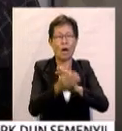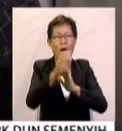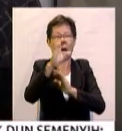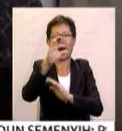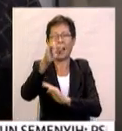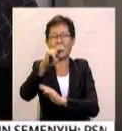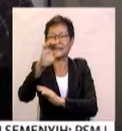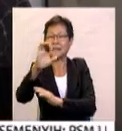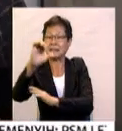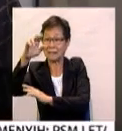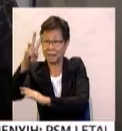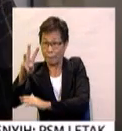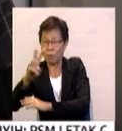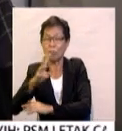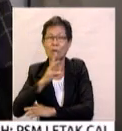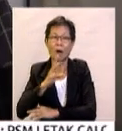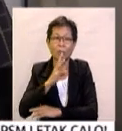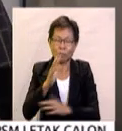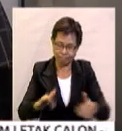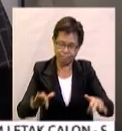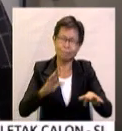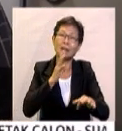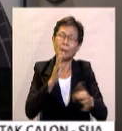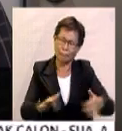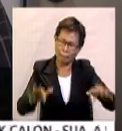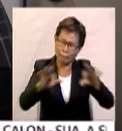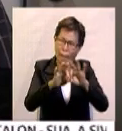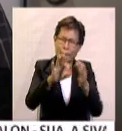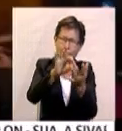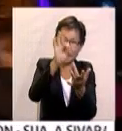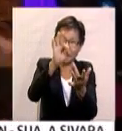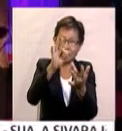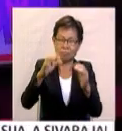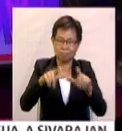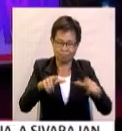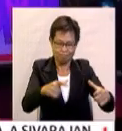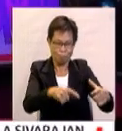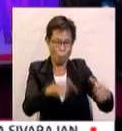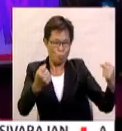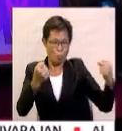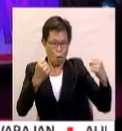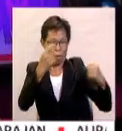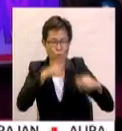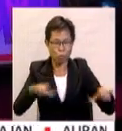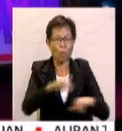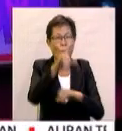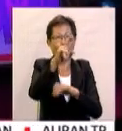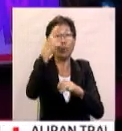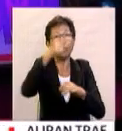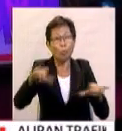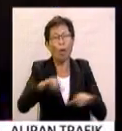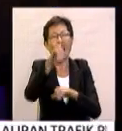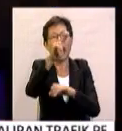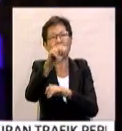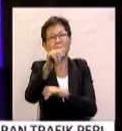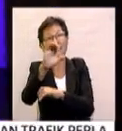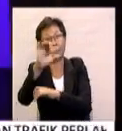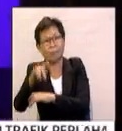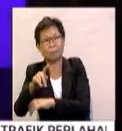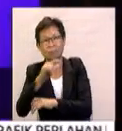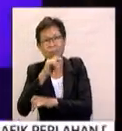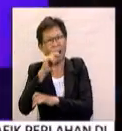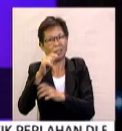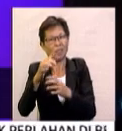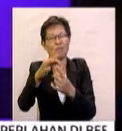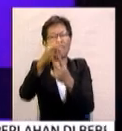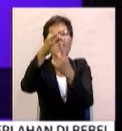MCW Jaiz Abdul Karim menekankan pentingnya pemilihan pasukan yang mantap untuk melaksanakan NACP. Tiada lagi